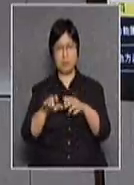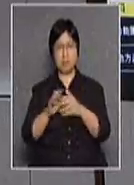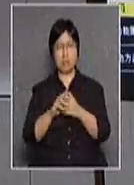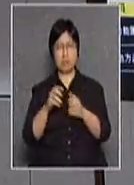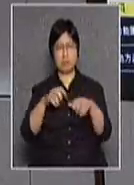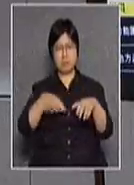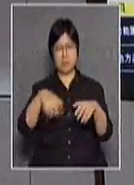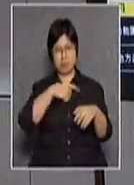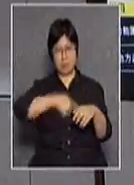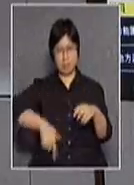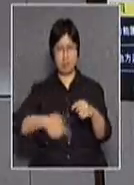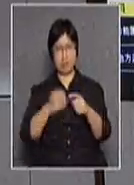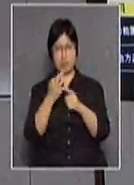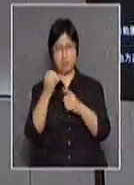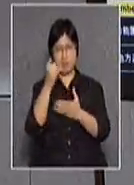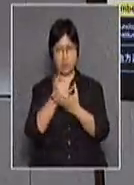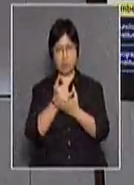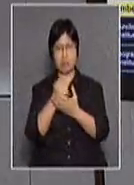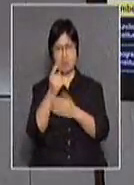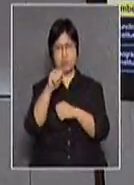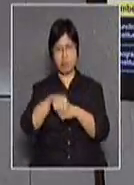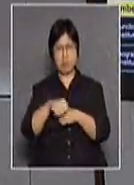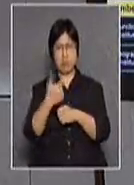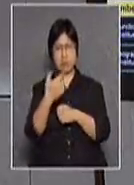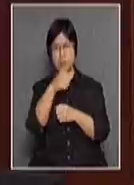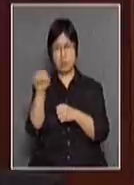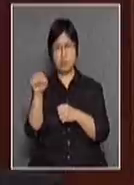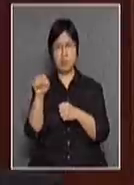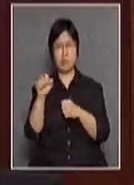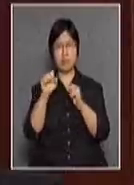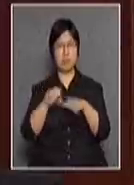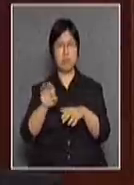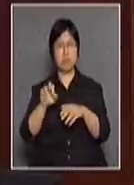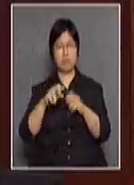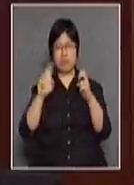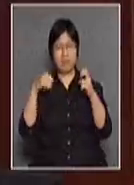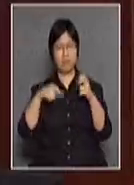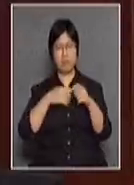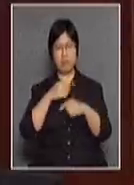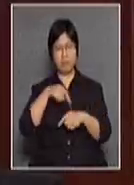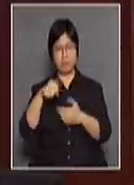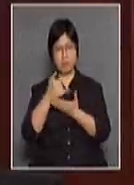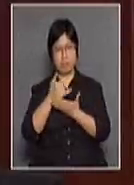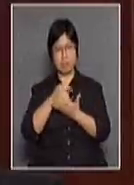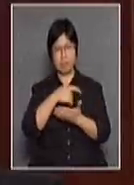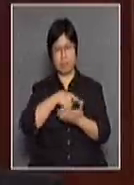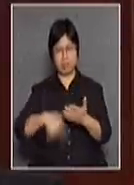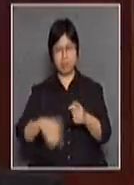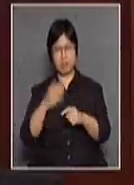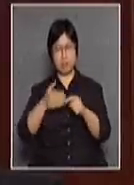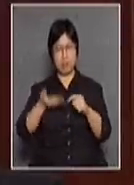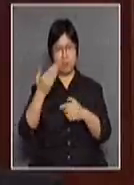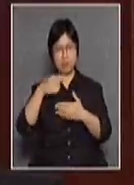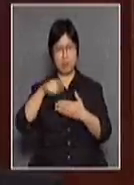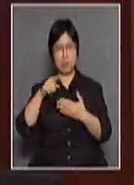選舉產生的議員13位出席，1位贊成，8位反對，沒人棄權。議題未獲得兩部分在席委員分別以過半數贊成。